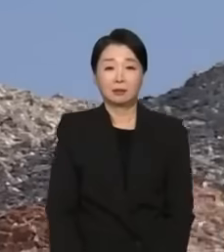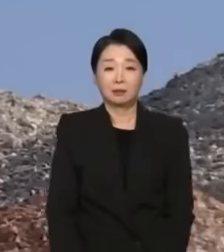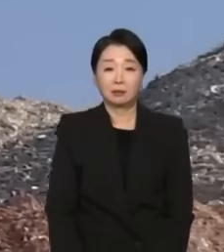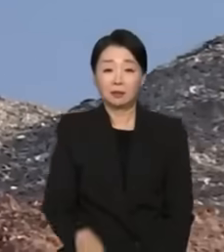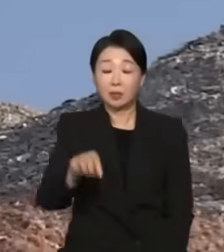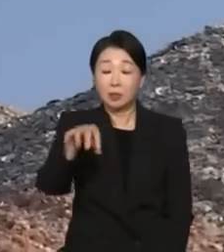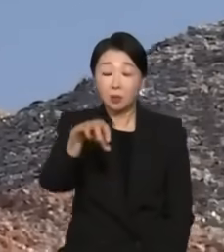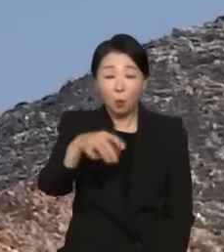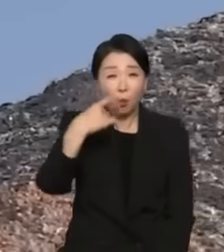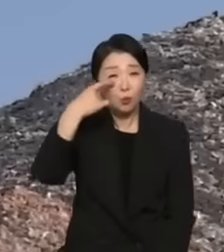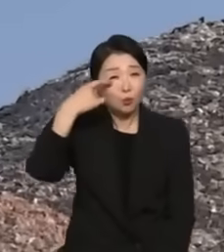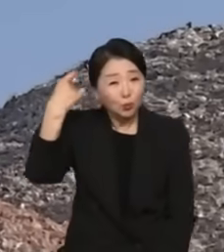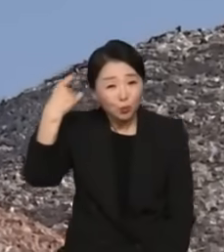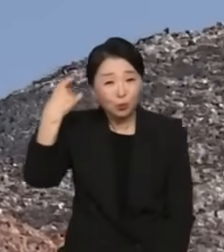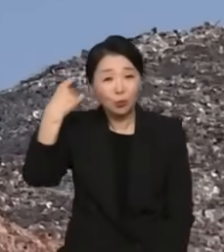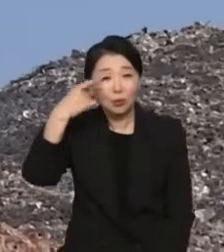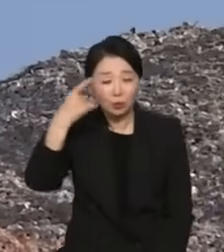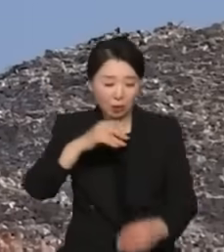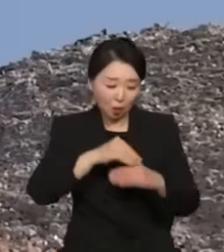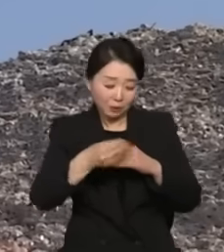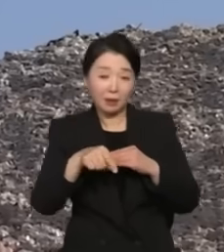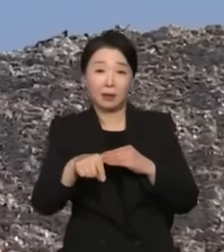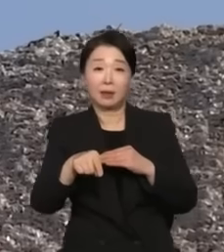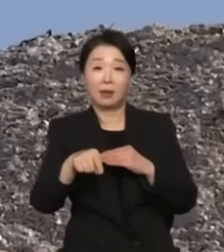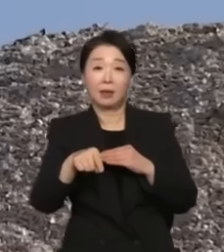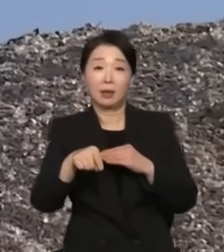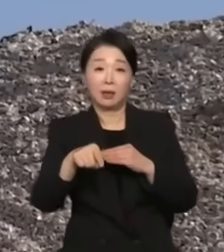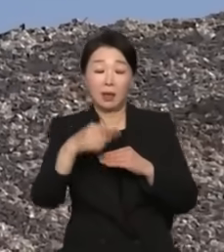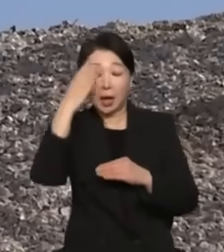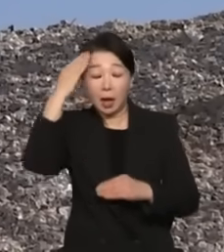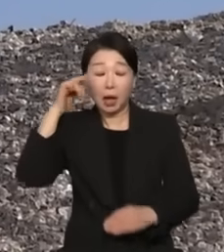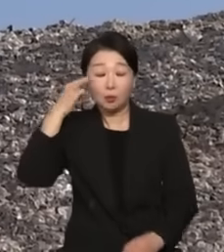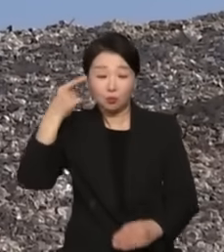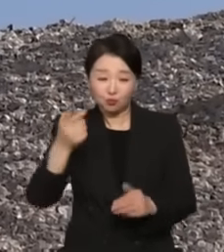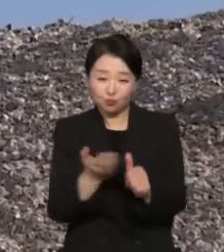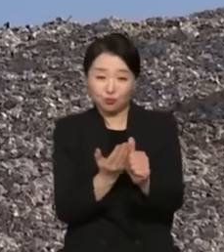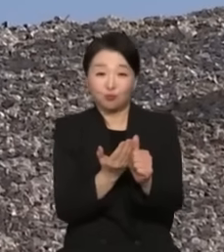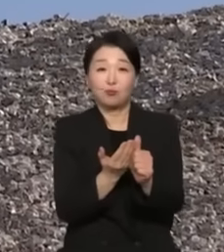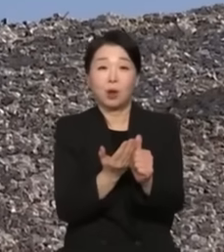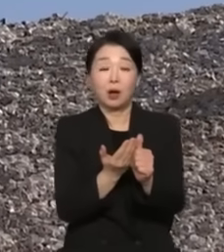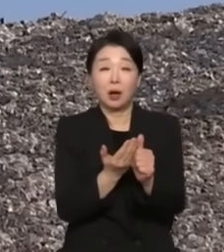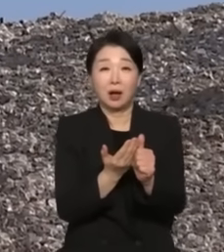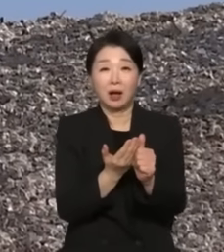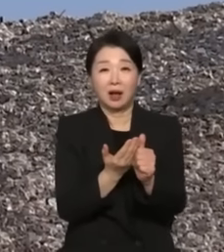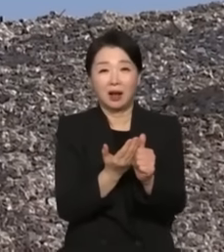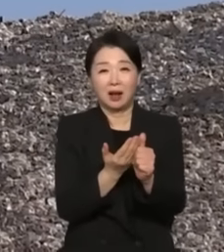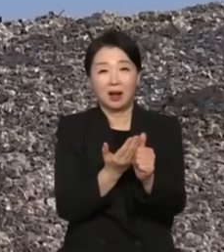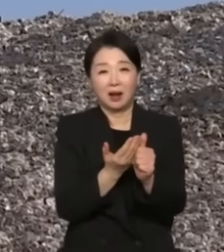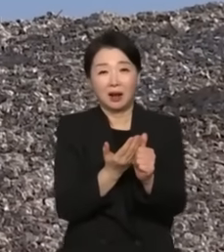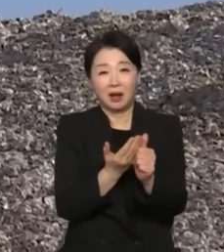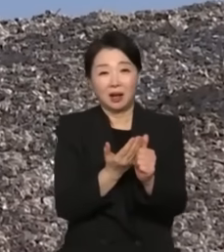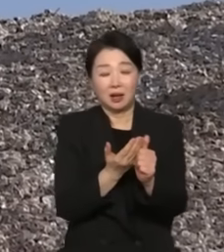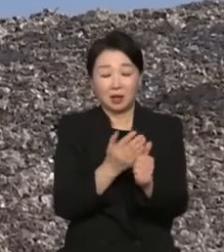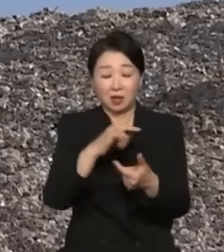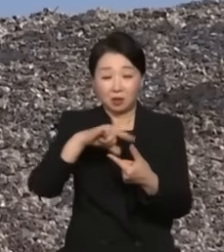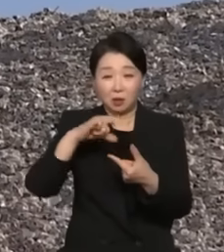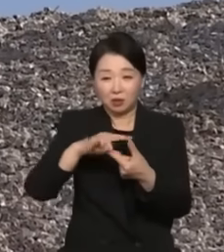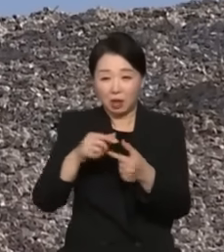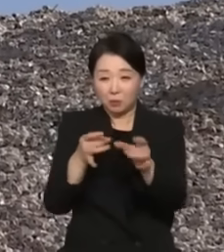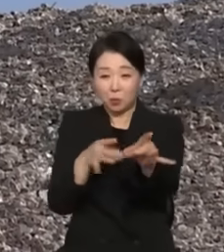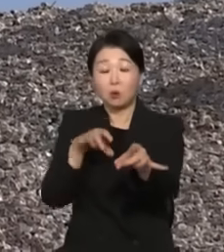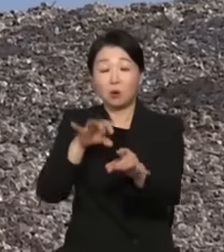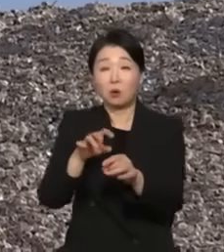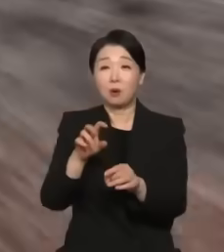모두 굴폐각, 그러니까 굴껍데기입니다. 국내 굴 최대 주산지인 이곳 경남 통영에서만 연간 20만 톤, 다른